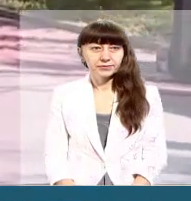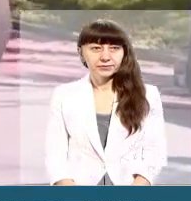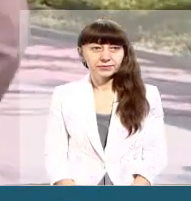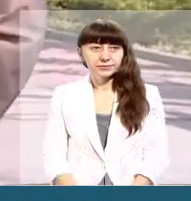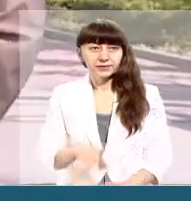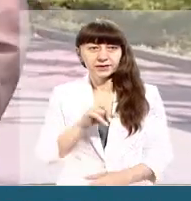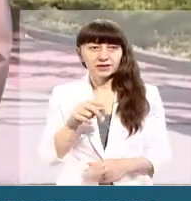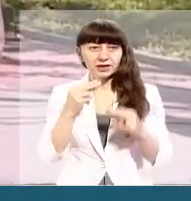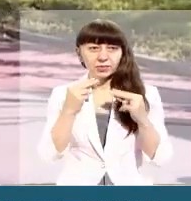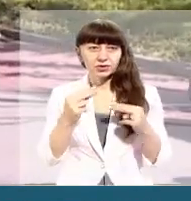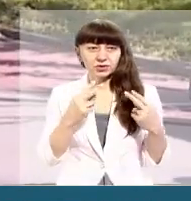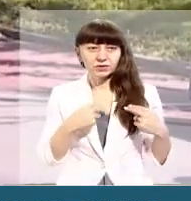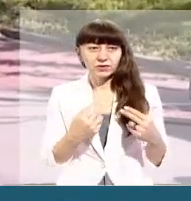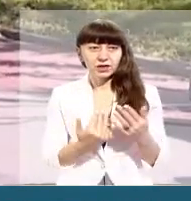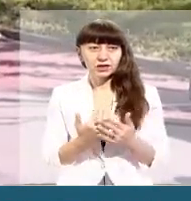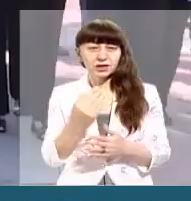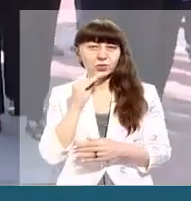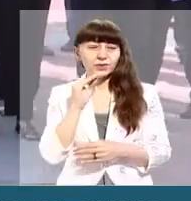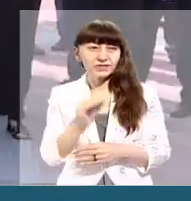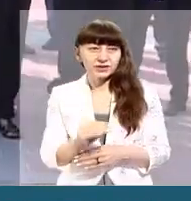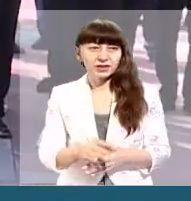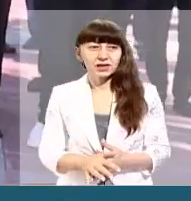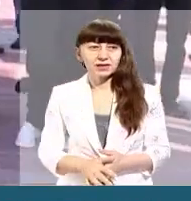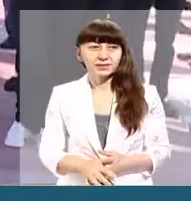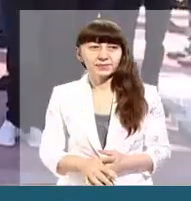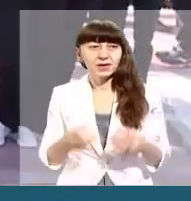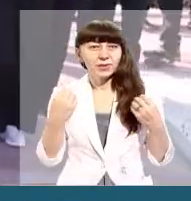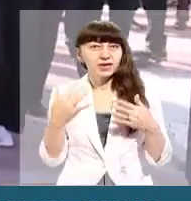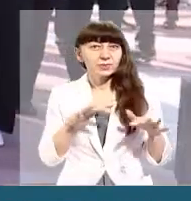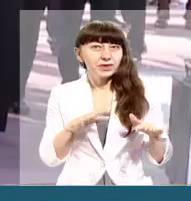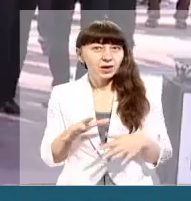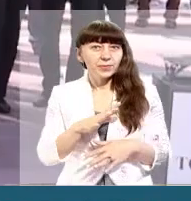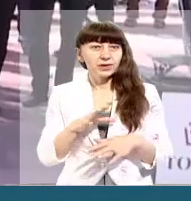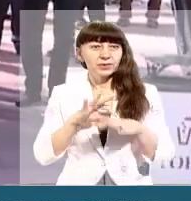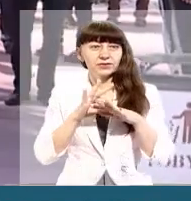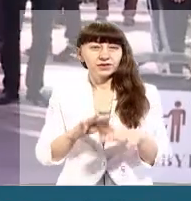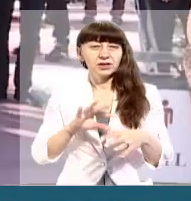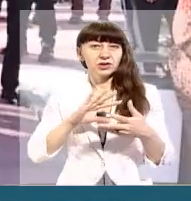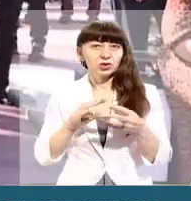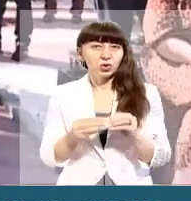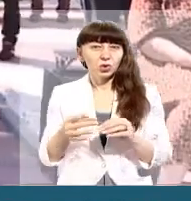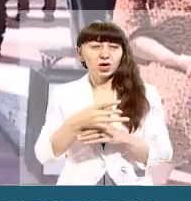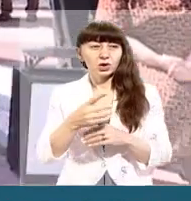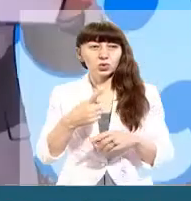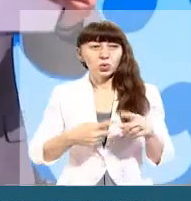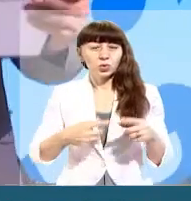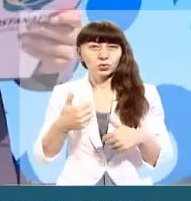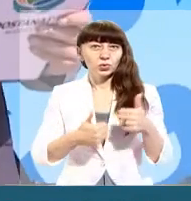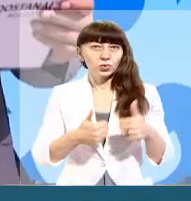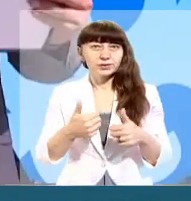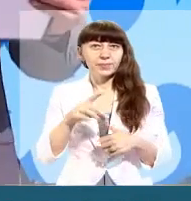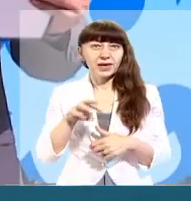За добросовестный труд, высокий профессионализм. На праздничном мероприятии подвели итоги районного этапа конкурса